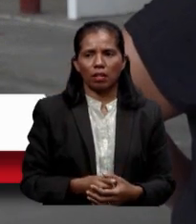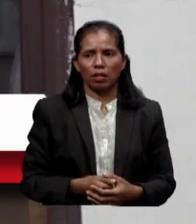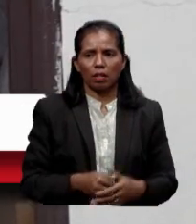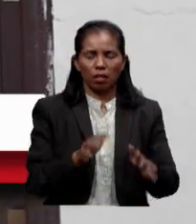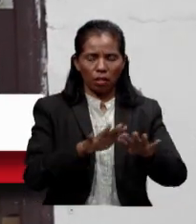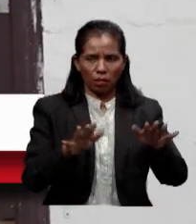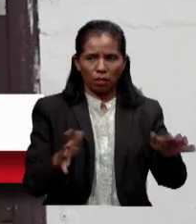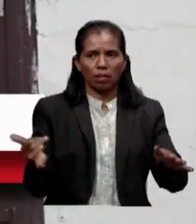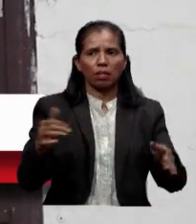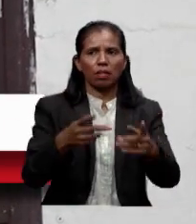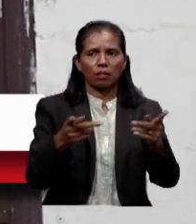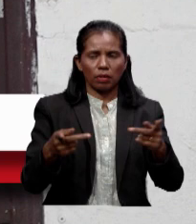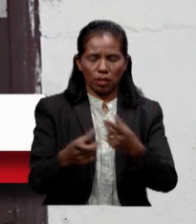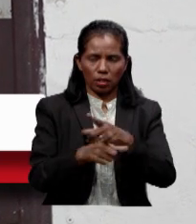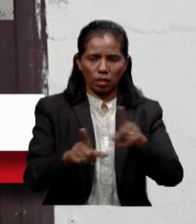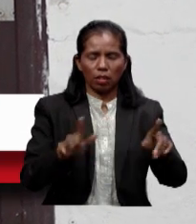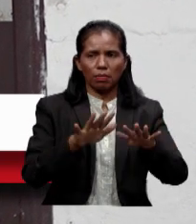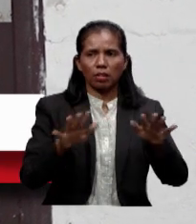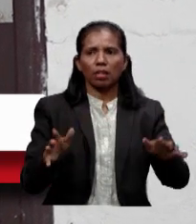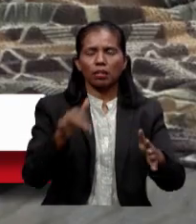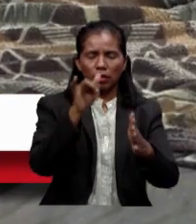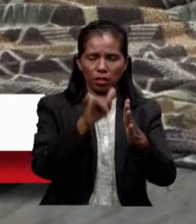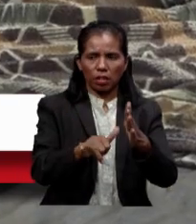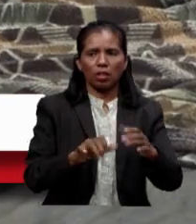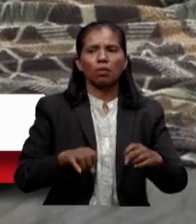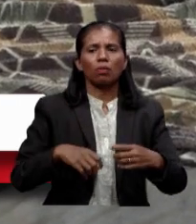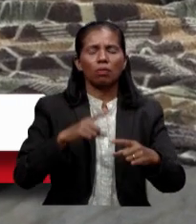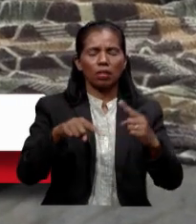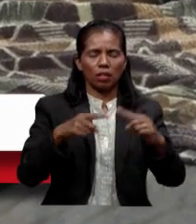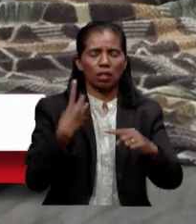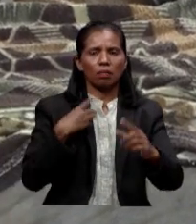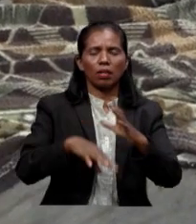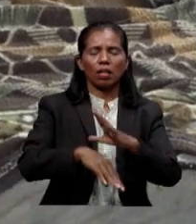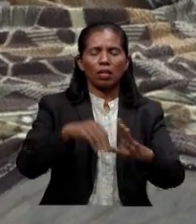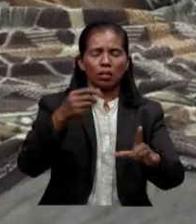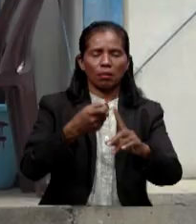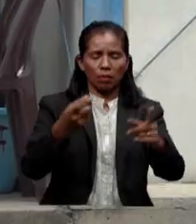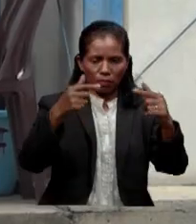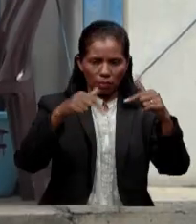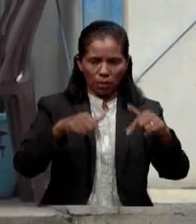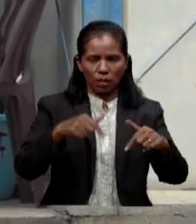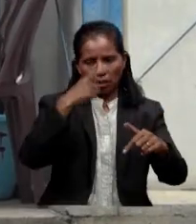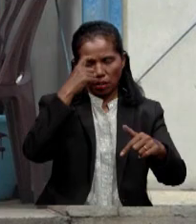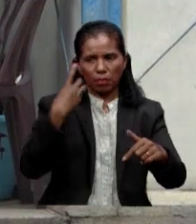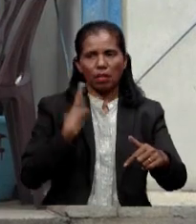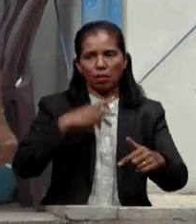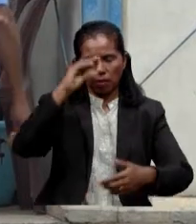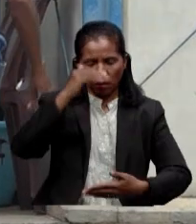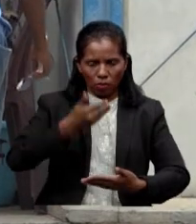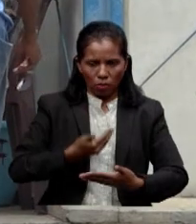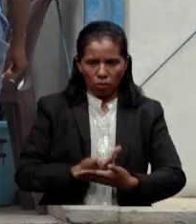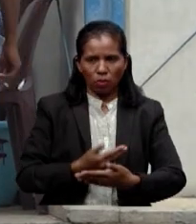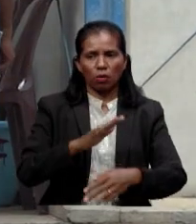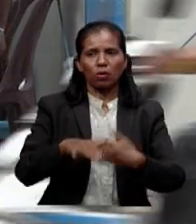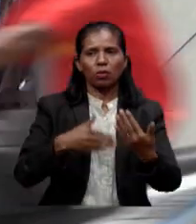balabarik sih ramos fatin libre labarik sih ratu hela no when here ami sayu sine ba mi hili decision ma hene tamba ami ni wan sira hotu rat hotu